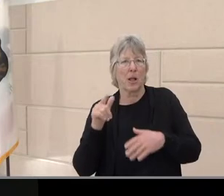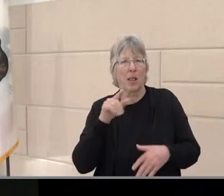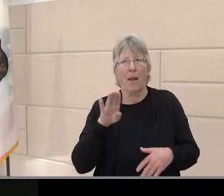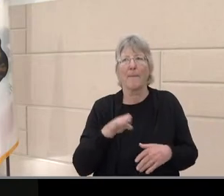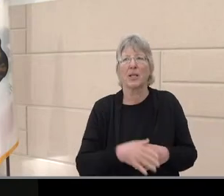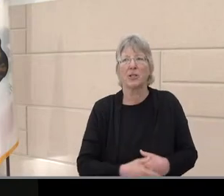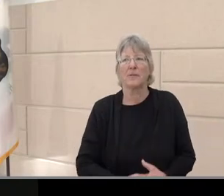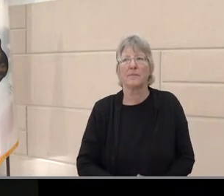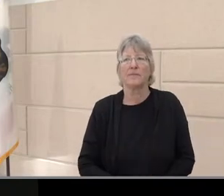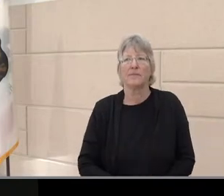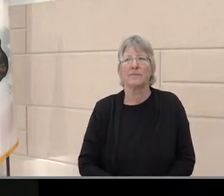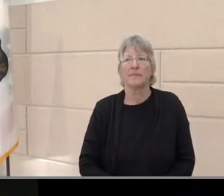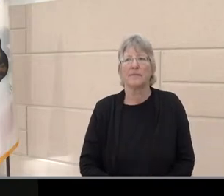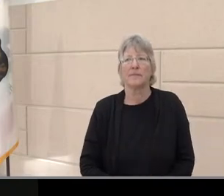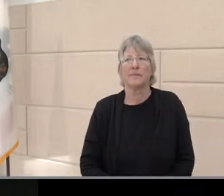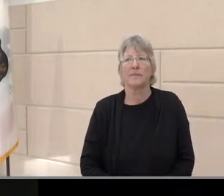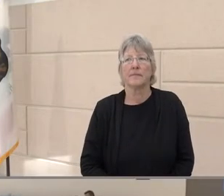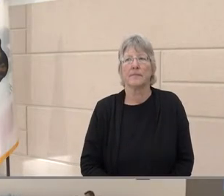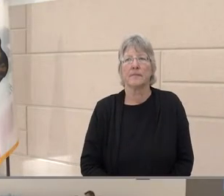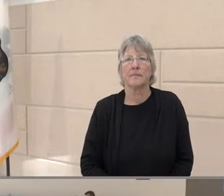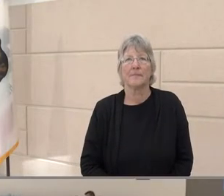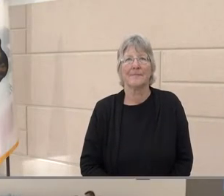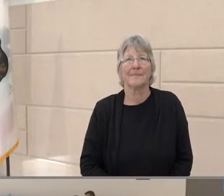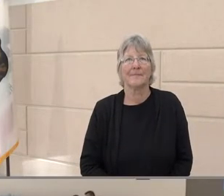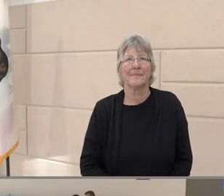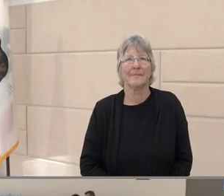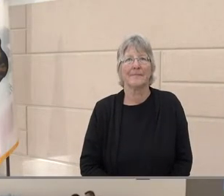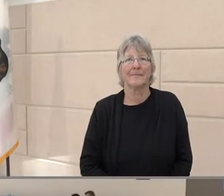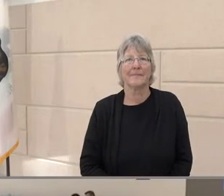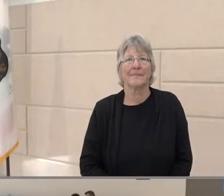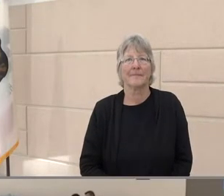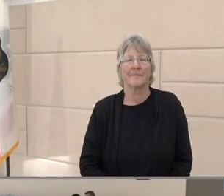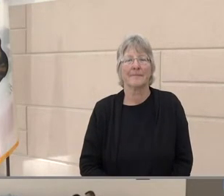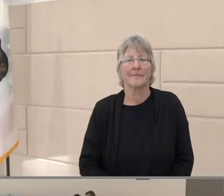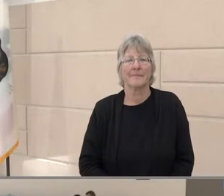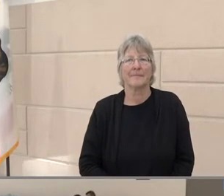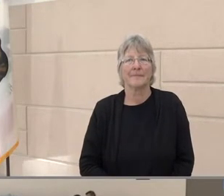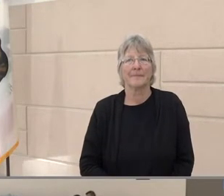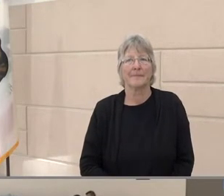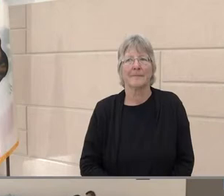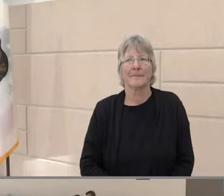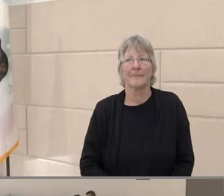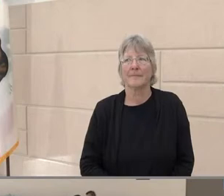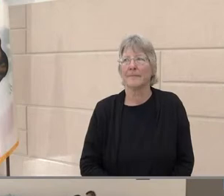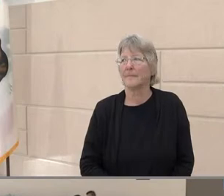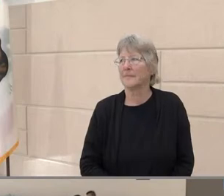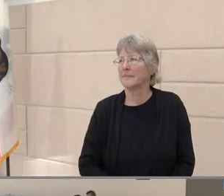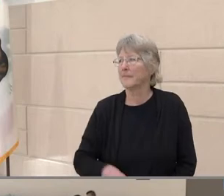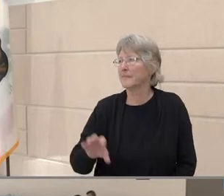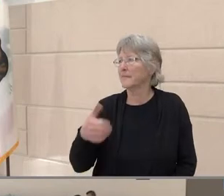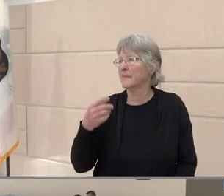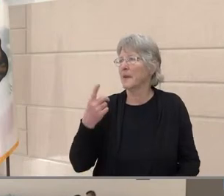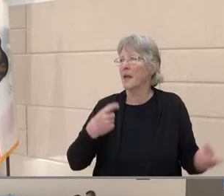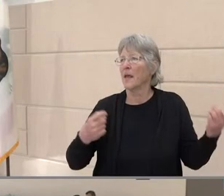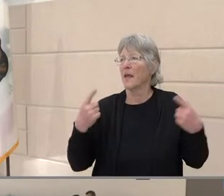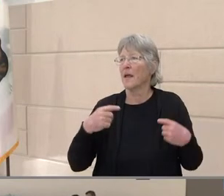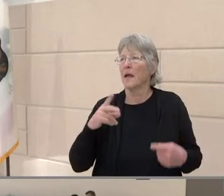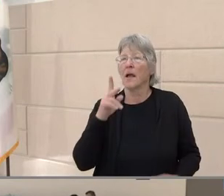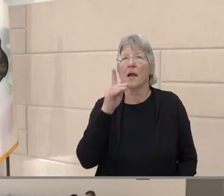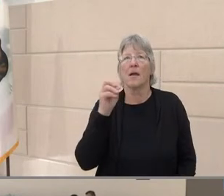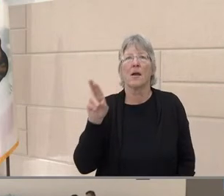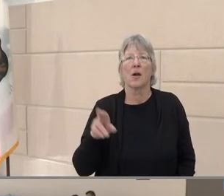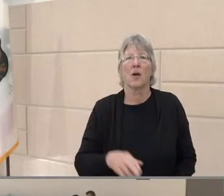មកពីក្រុមគ្រួសារក្នុងសហគមន៍យើងដែលជាក្រុមគ្រួសារចម្រុះច្រើនសាសន៍នោះមានសំណួរអ្វីផ្សេងទៀត